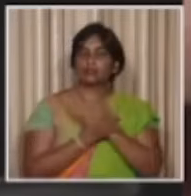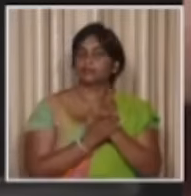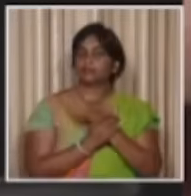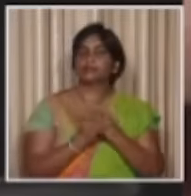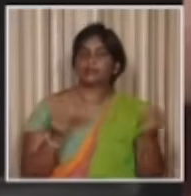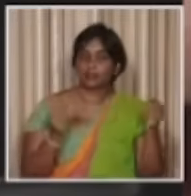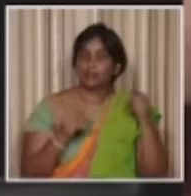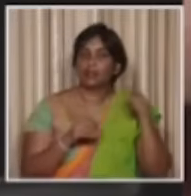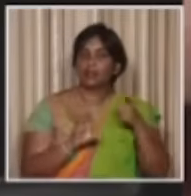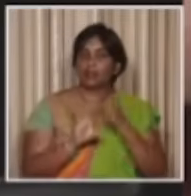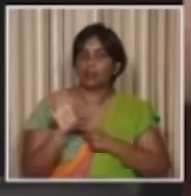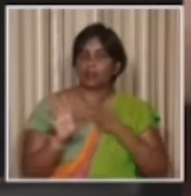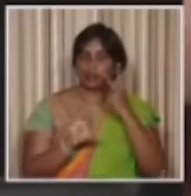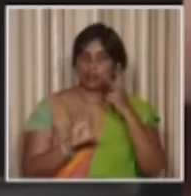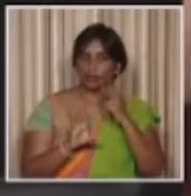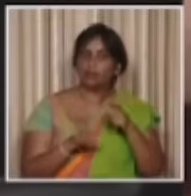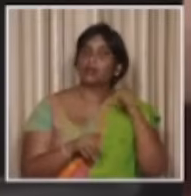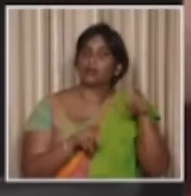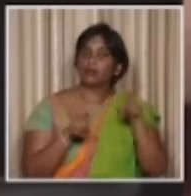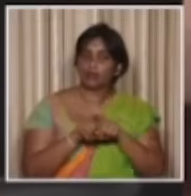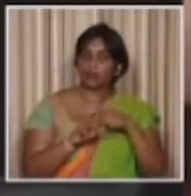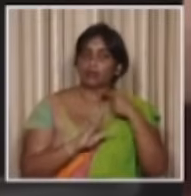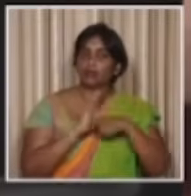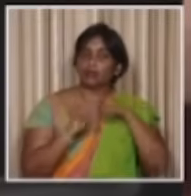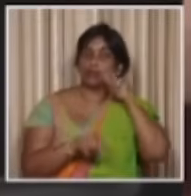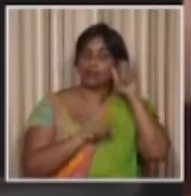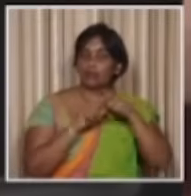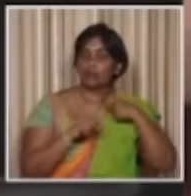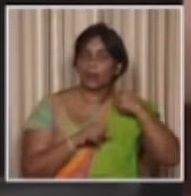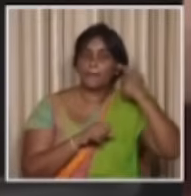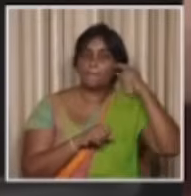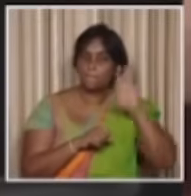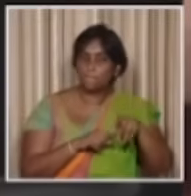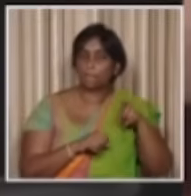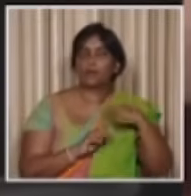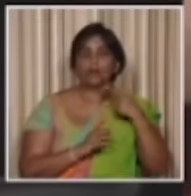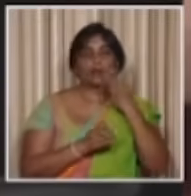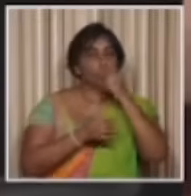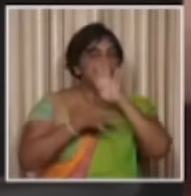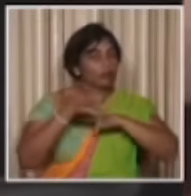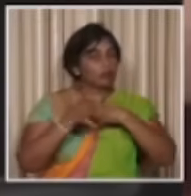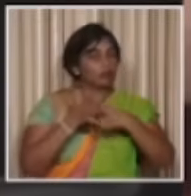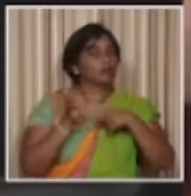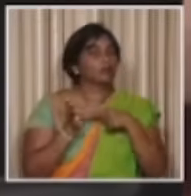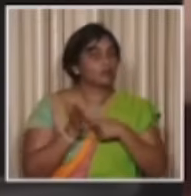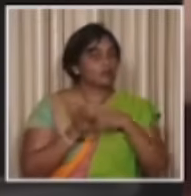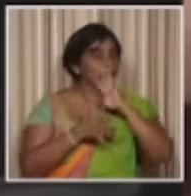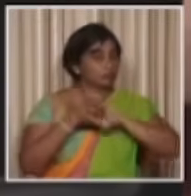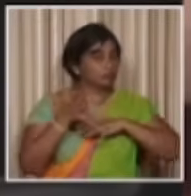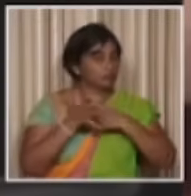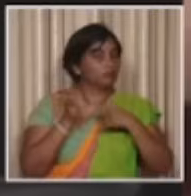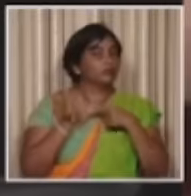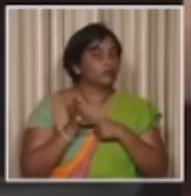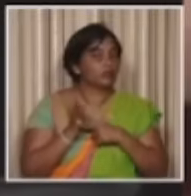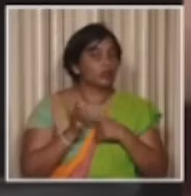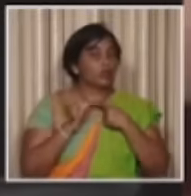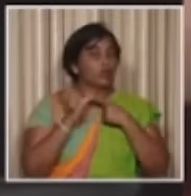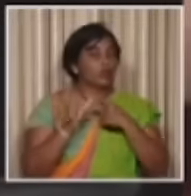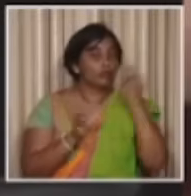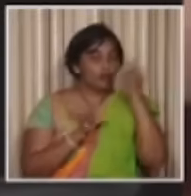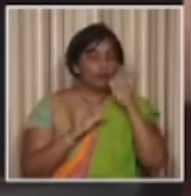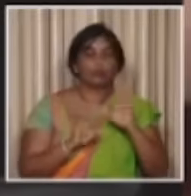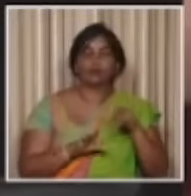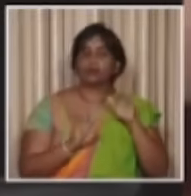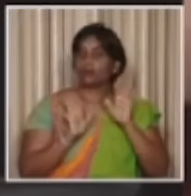කරලා දැම්මා මේ අවුරුදු දෙකහමාර තුල. එම නිසා මේ රටේ ජනතාව බලාපොරොත්තුනේ මේ අයවැය ලේඛනය තුලින් උත්තරේ ඊමේකට